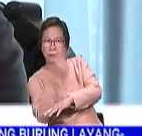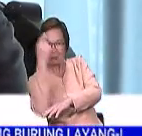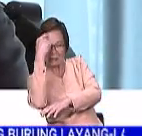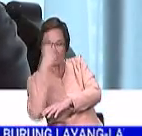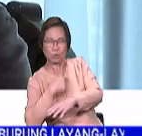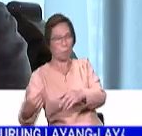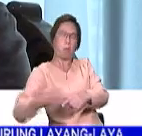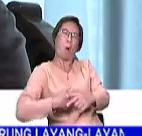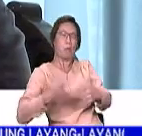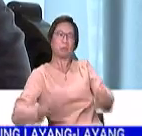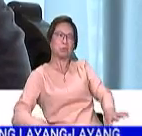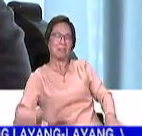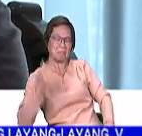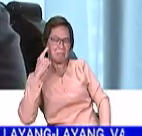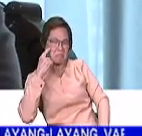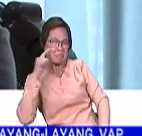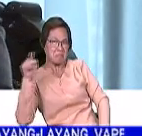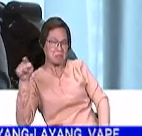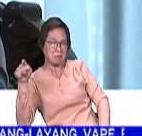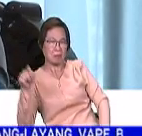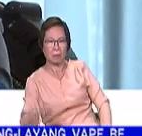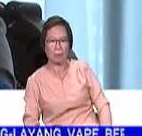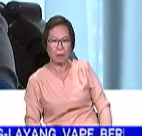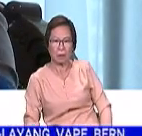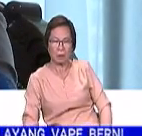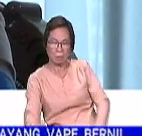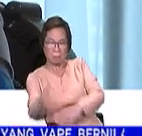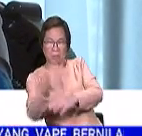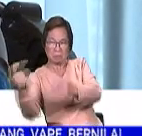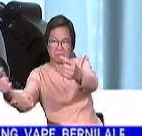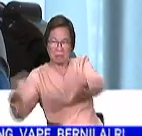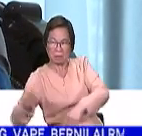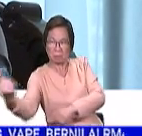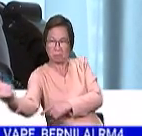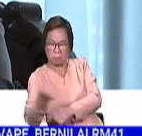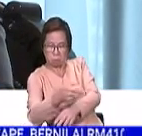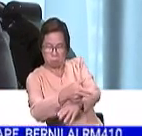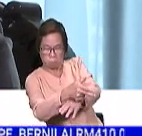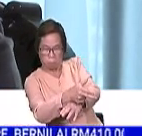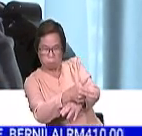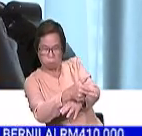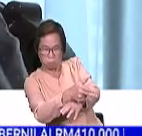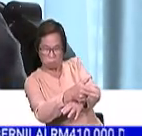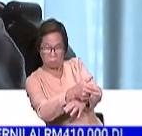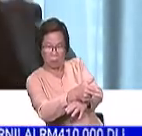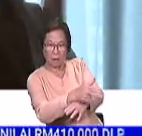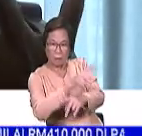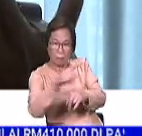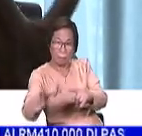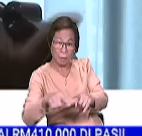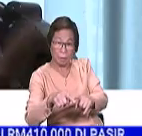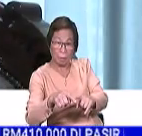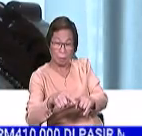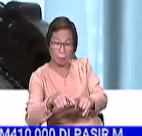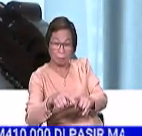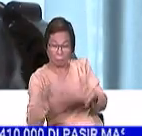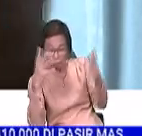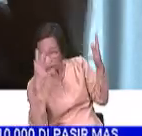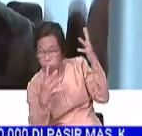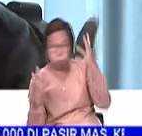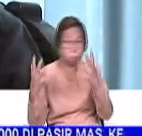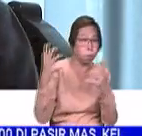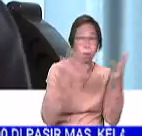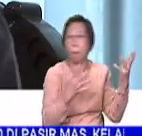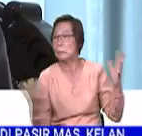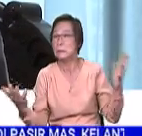Hai Kakak salam kenal jangan ngomong Hai aku biodata lengkap dan Prabu nyata